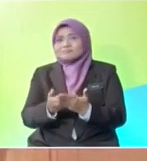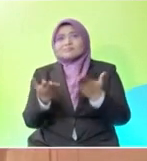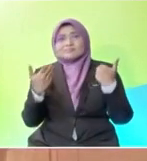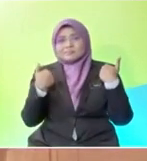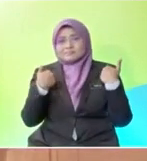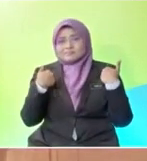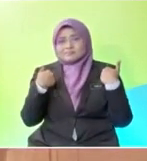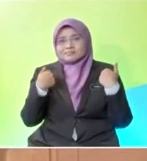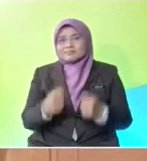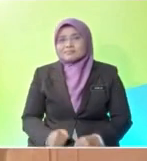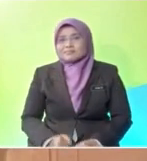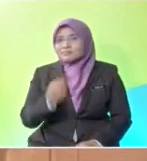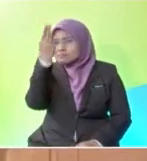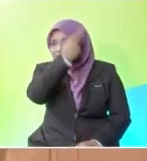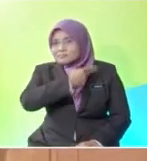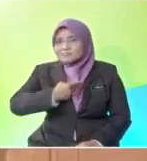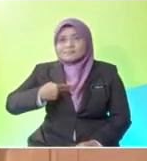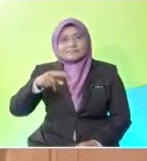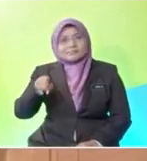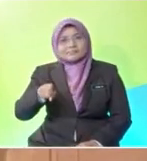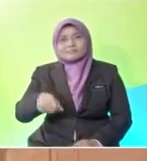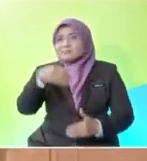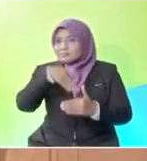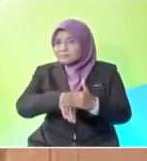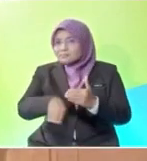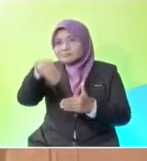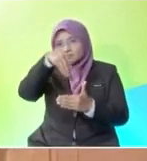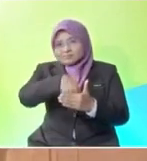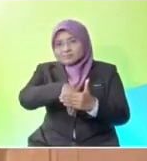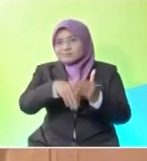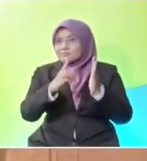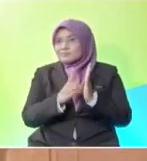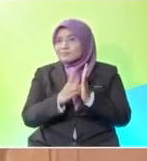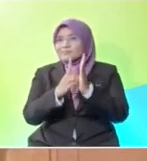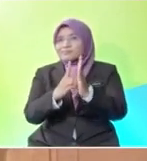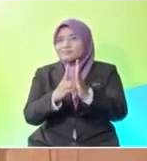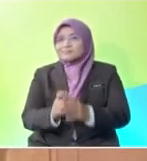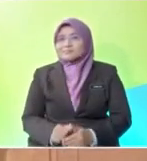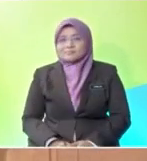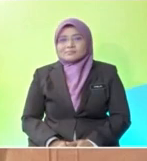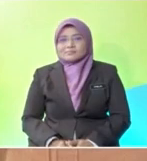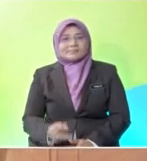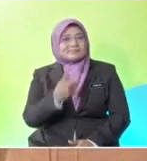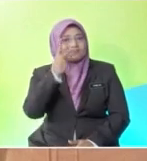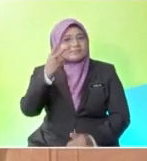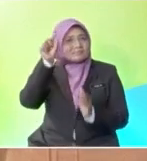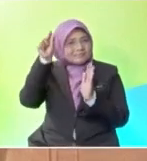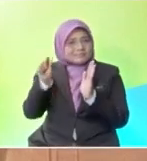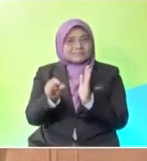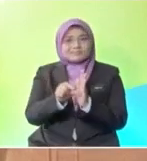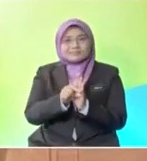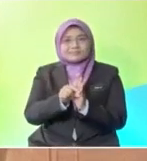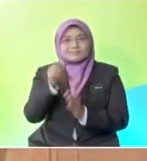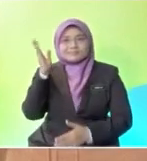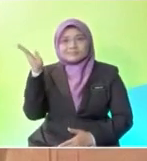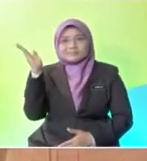masukkan ke dalam dokumentasi nanti Oke kita tengok yang seterusnya Oke untuk sesi perbentangan